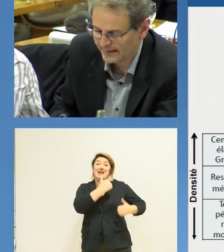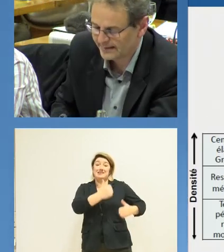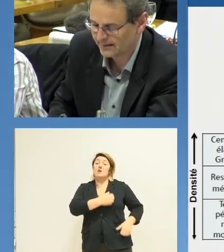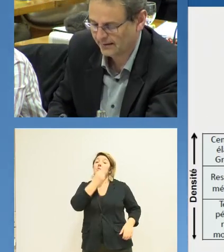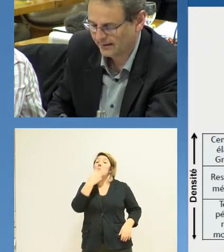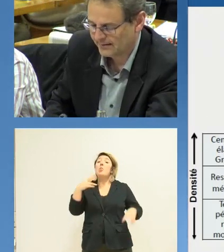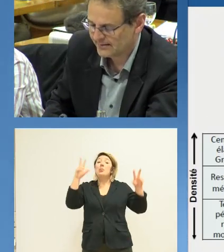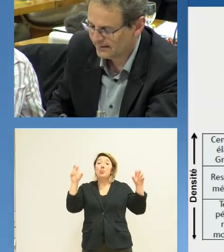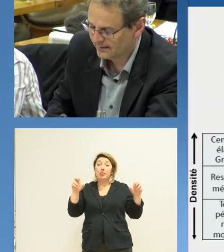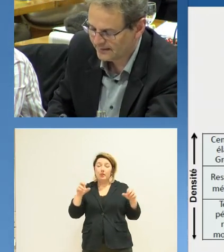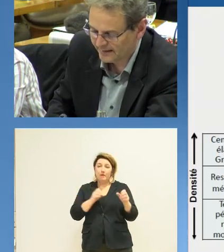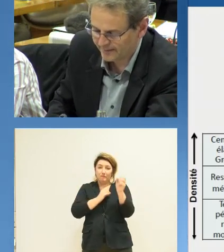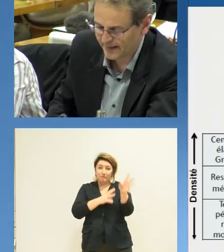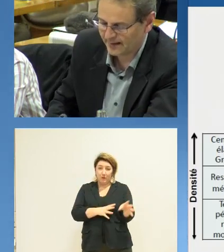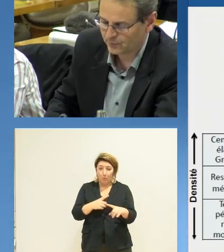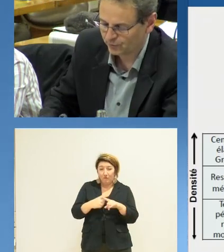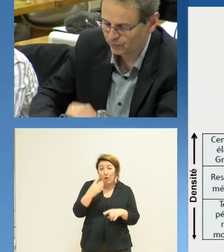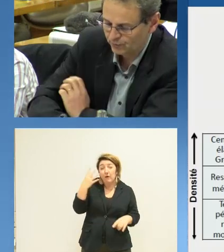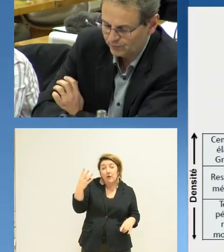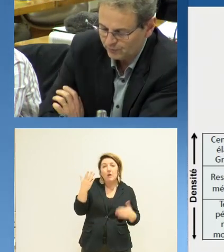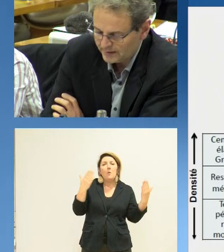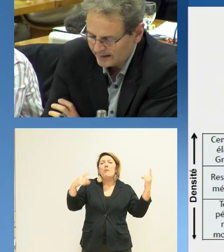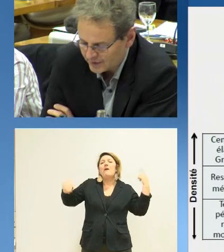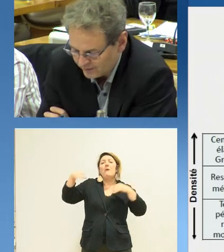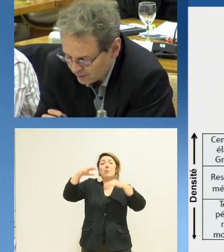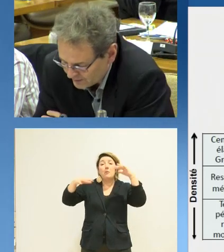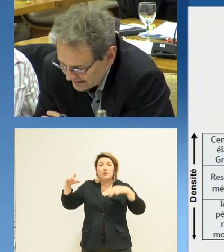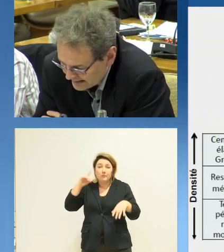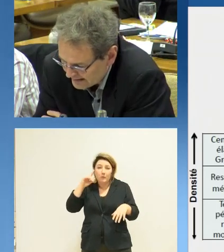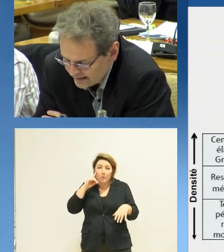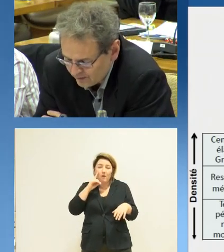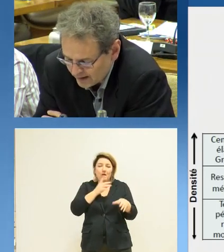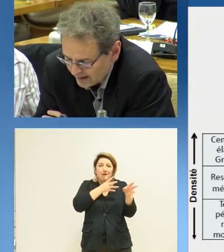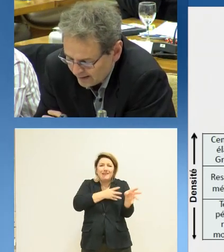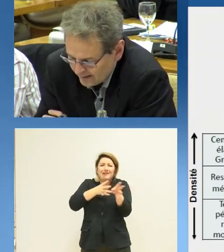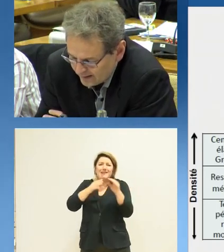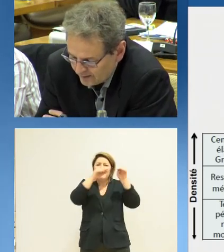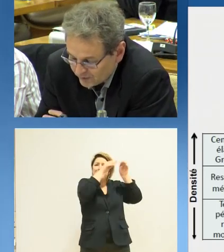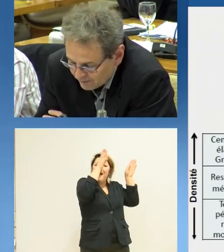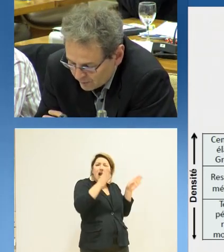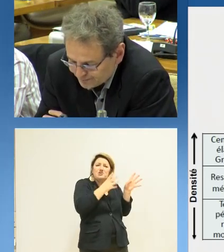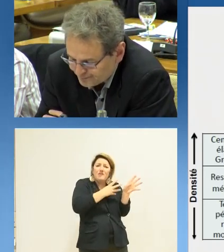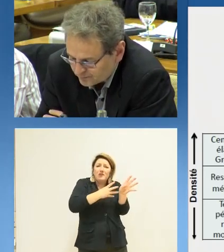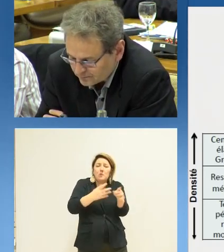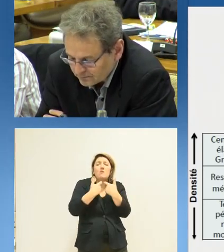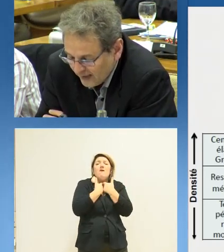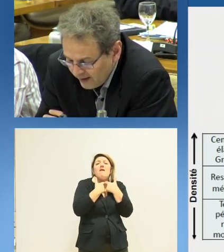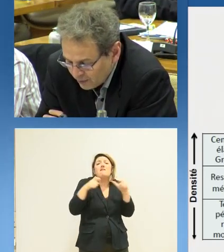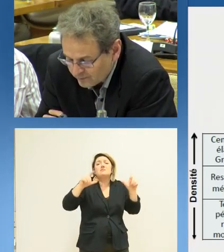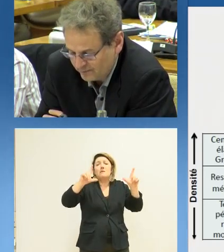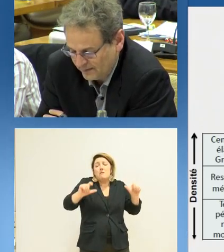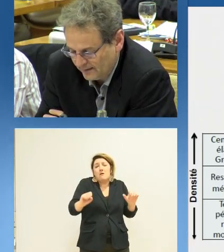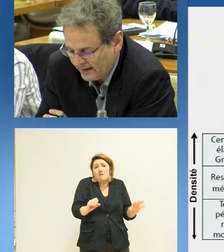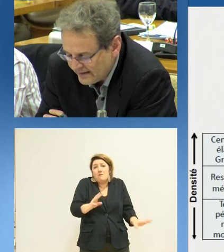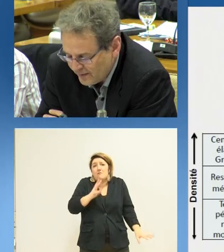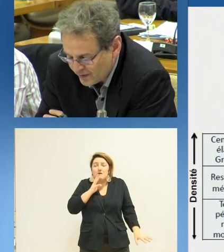moyenne c'est lié à la construction de garages à vélos très accessible notamment alors